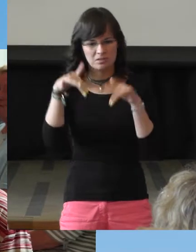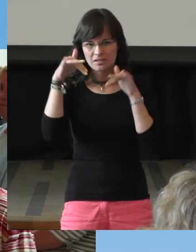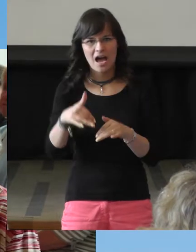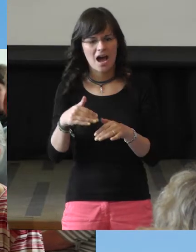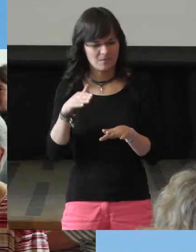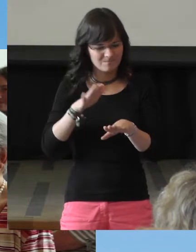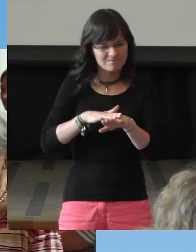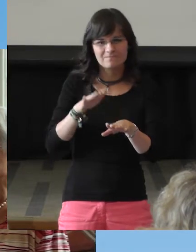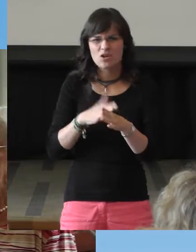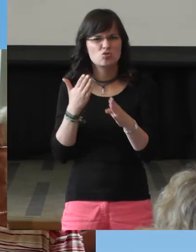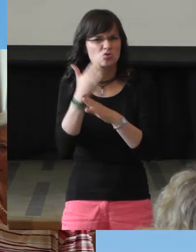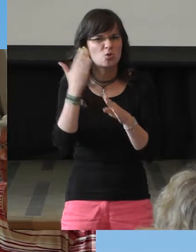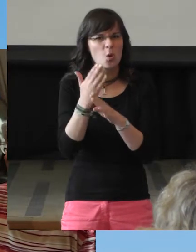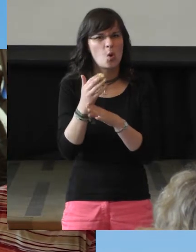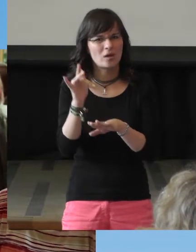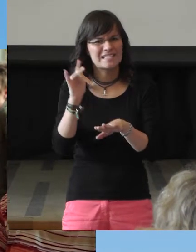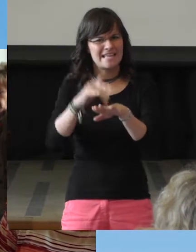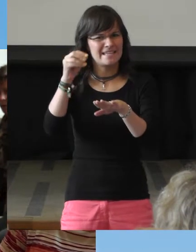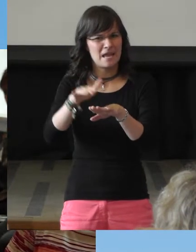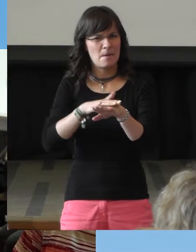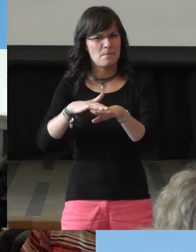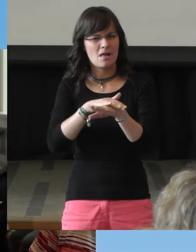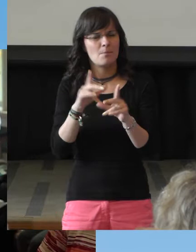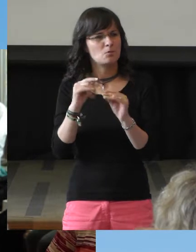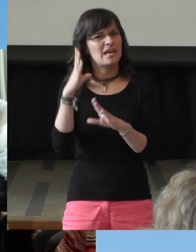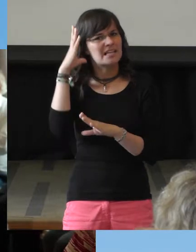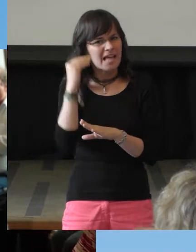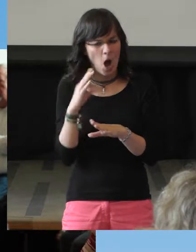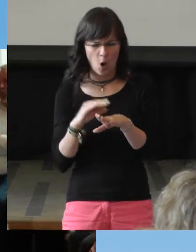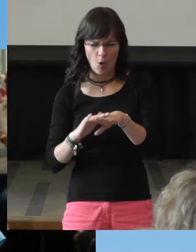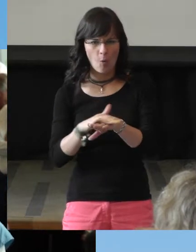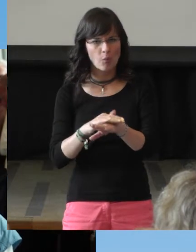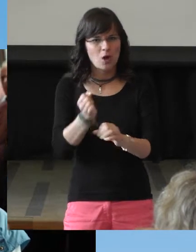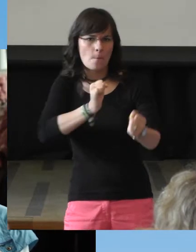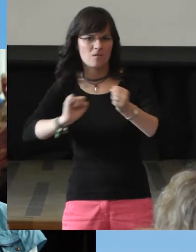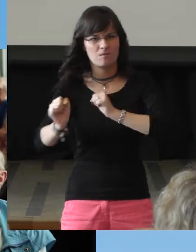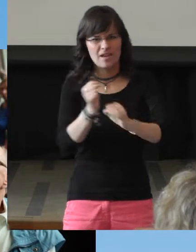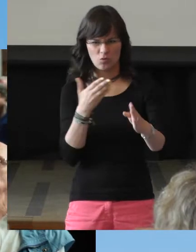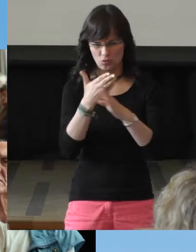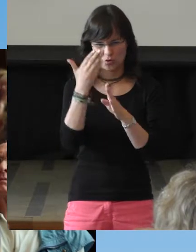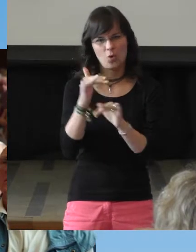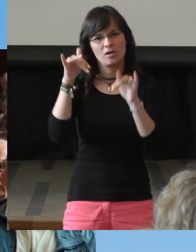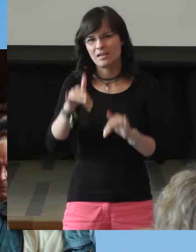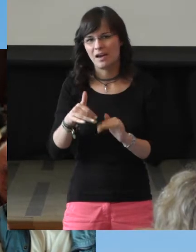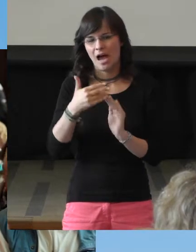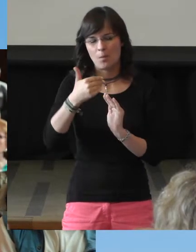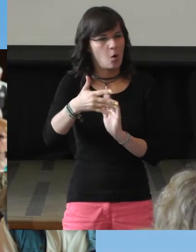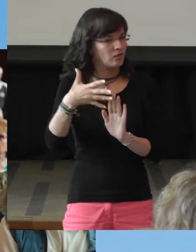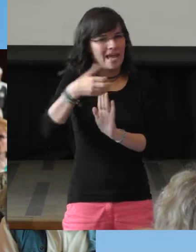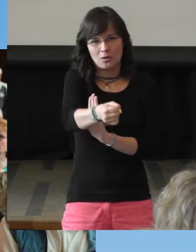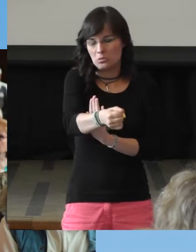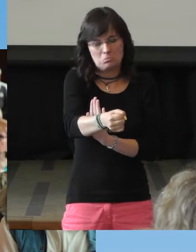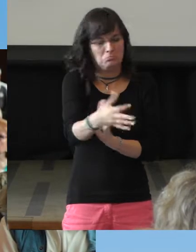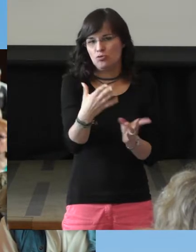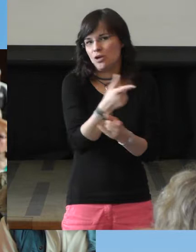Erkrankung, die mit sensiblen, also Taubheitsgefühlen einhergeht und auch motorischen Störungen, die durch einen nicht kontrollierbaren